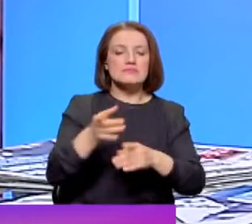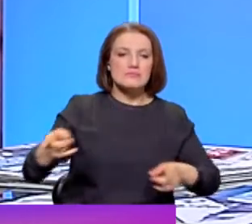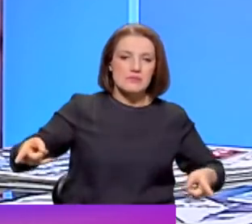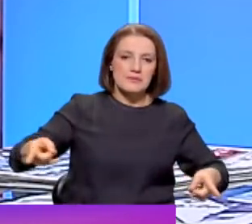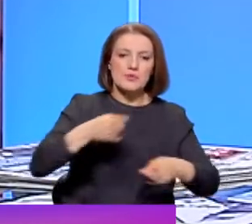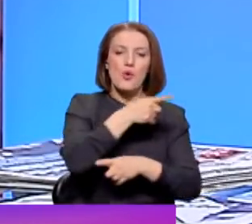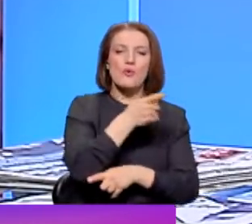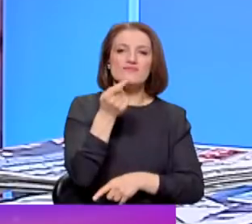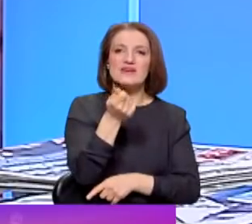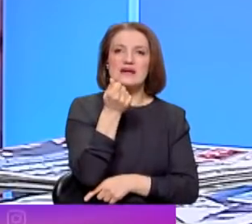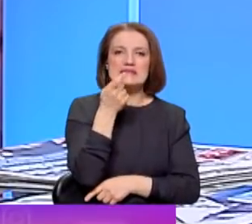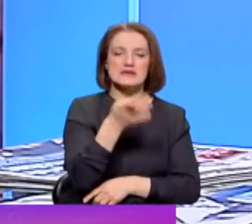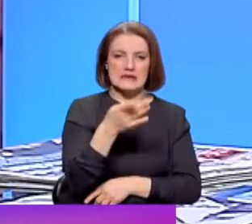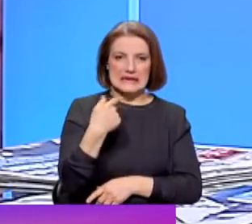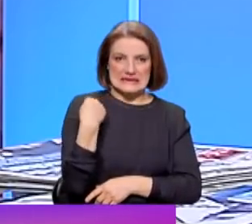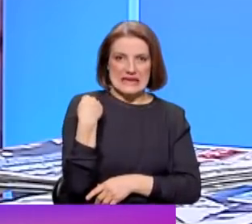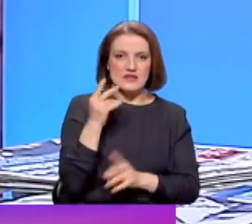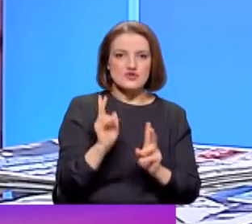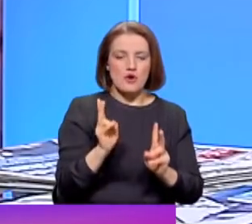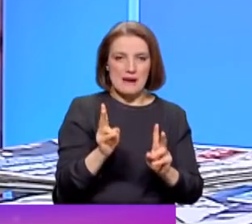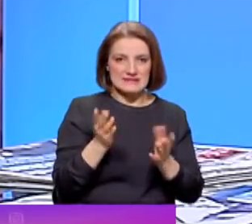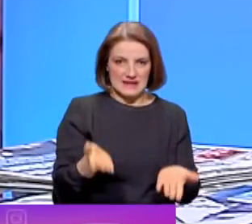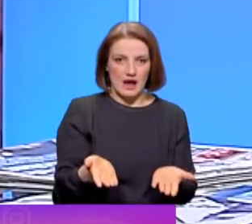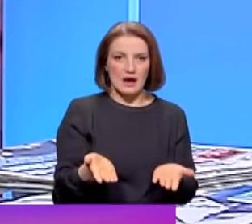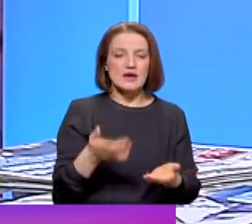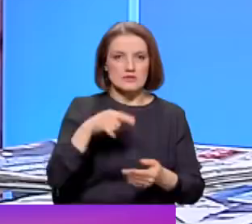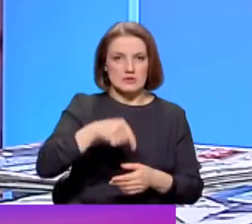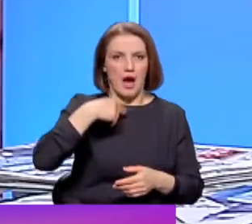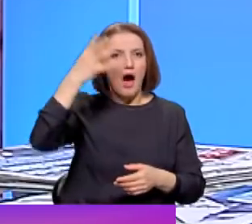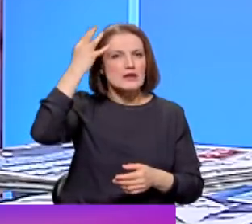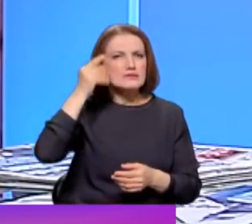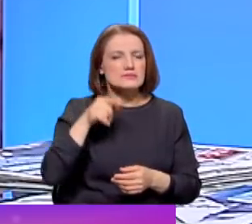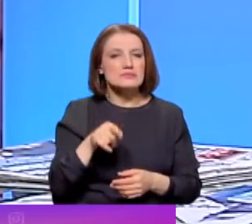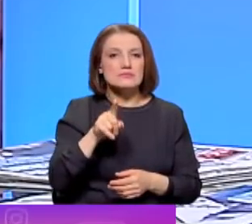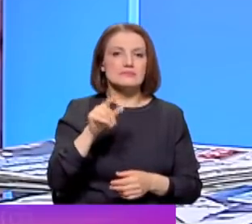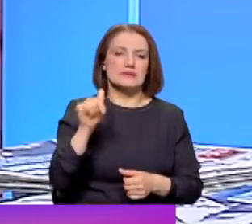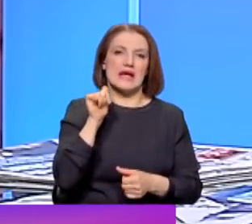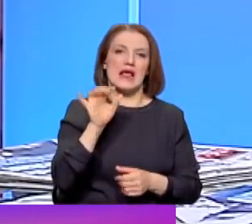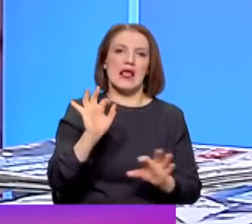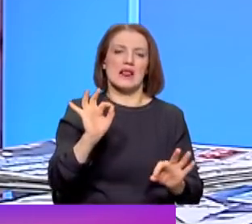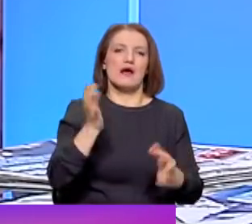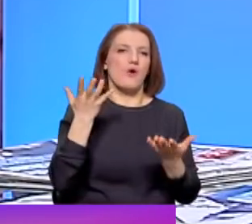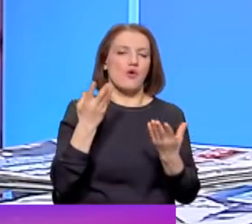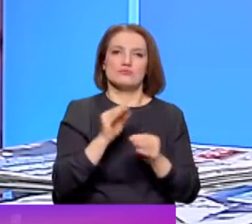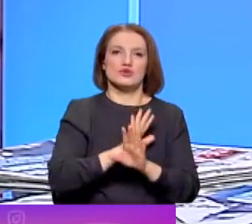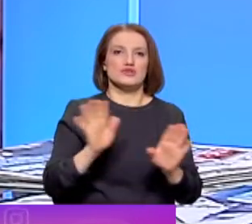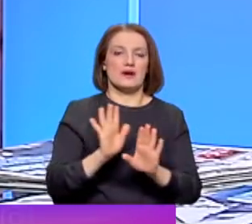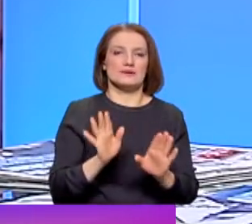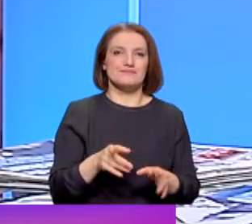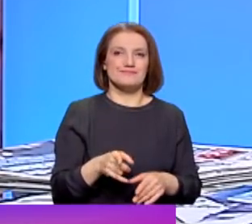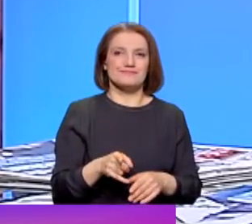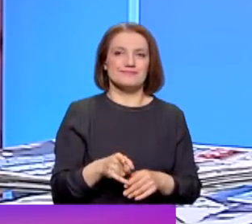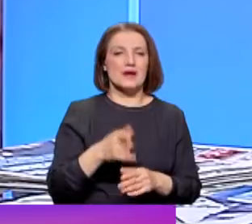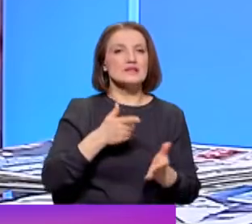onların fiyatı bizim yeni normalim ise buradan alacağımız şu bir daha bu fiyatlar geri gelmeyecek ve yine bir beklentisini